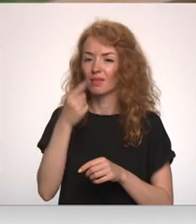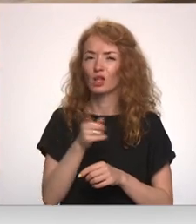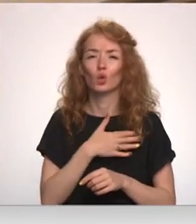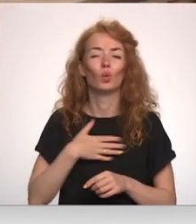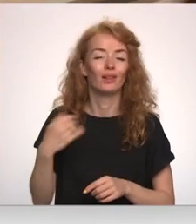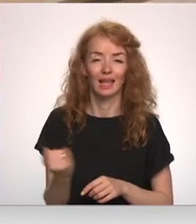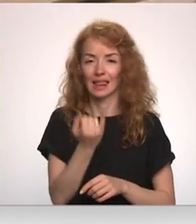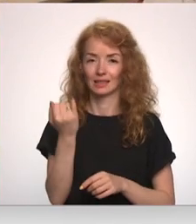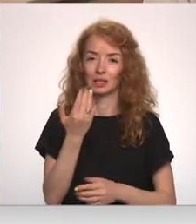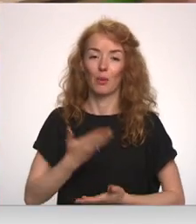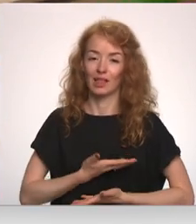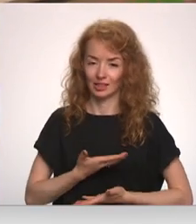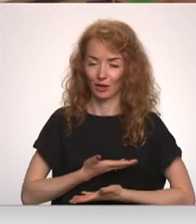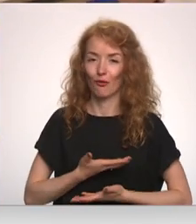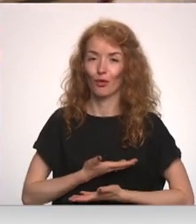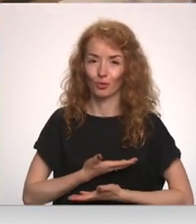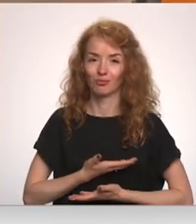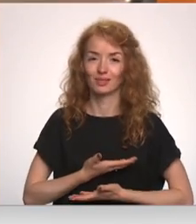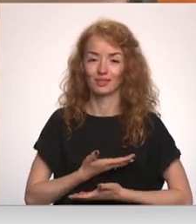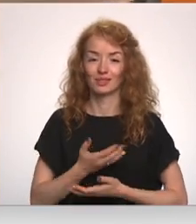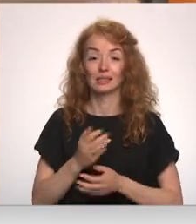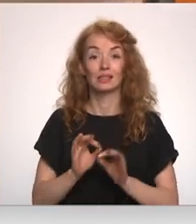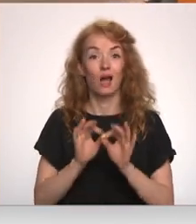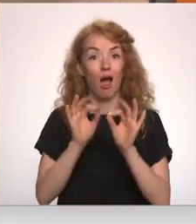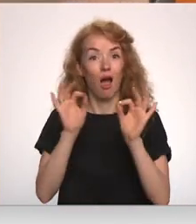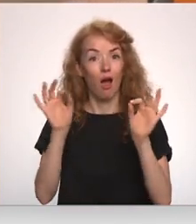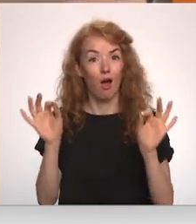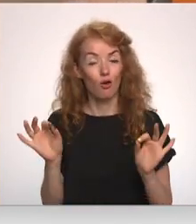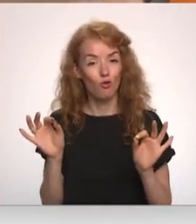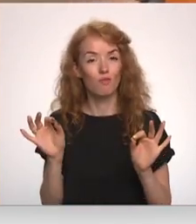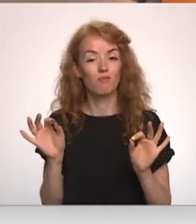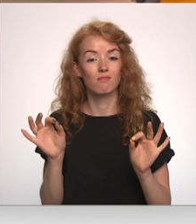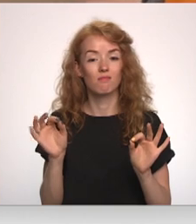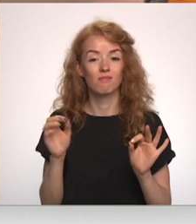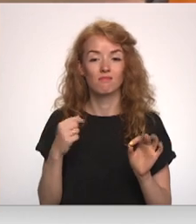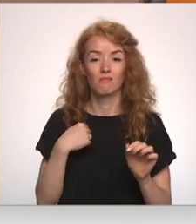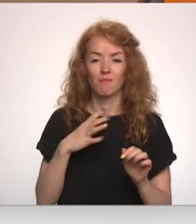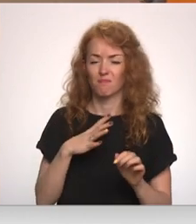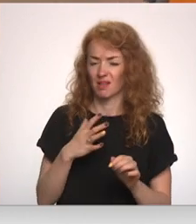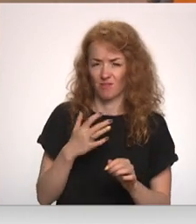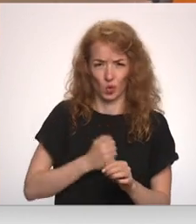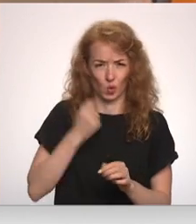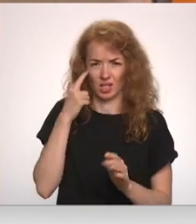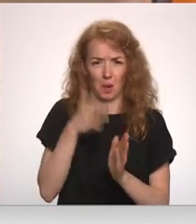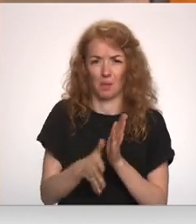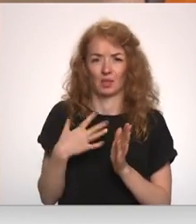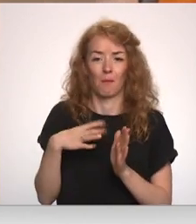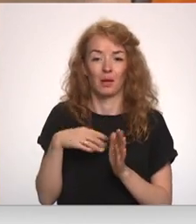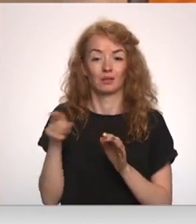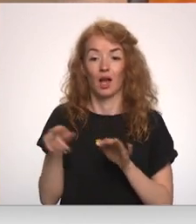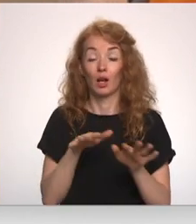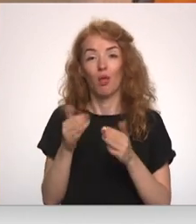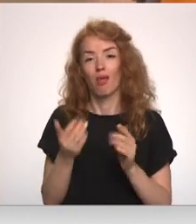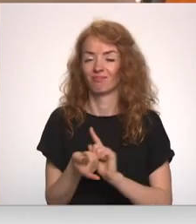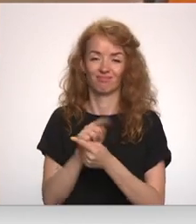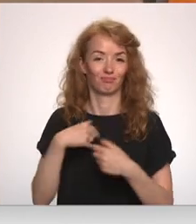interesants piedzīvojums katrā gadījumā. Ja sākumā bija tā nepieņemami un neizprotami, tad tagad, teiksim, tā ar lielāko